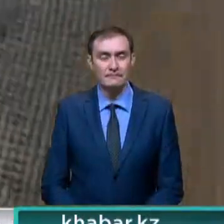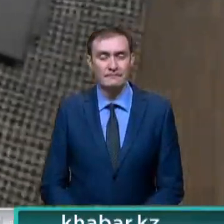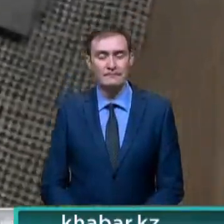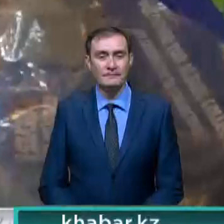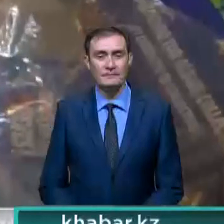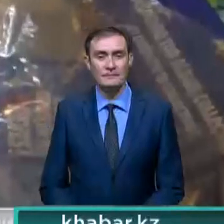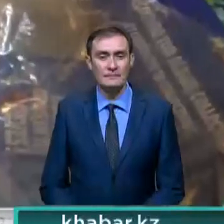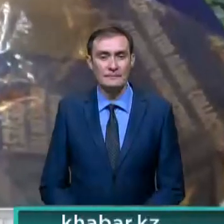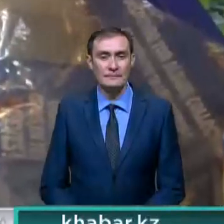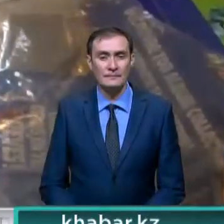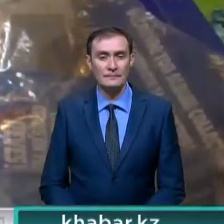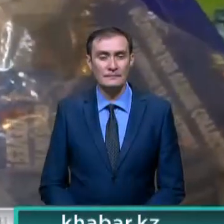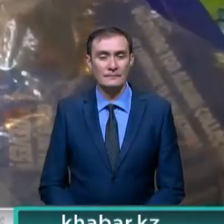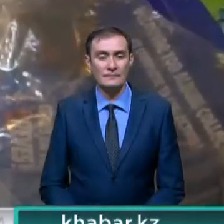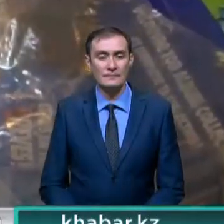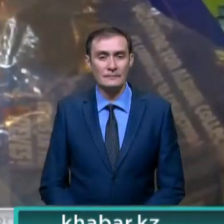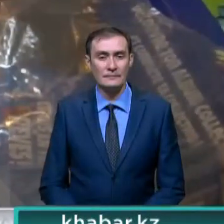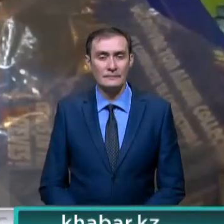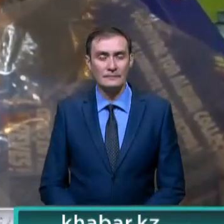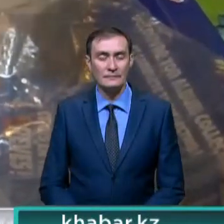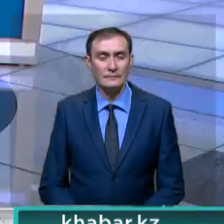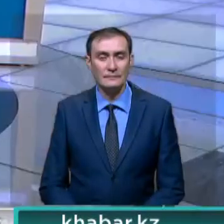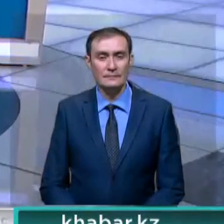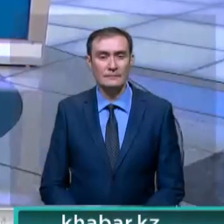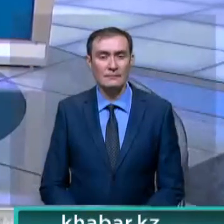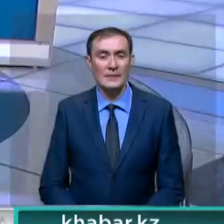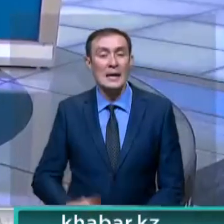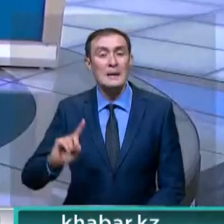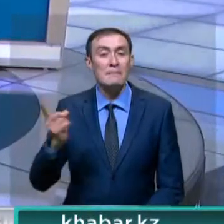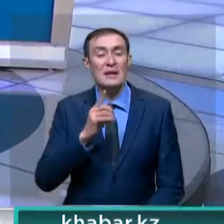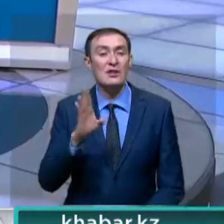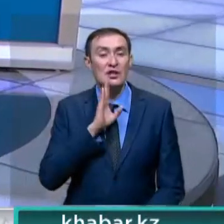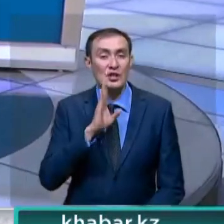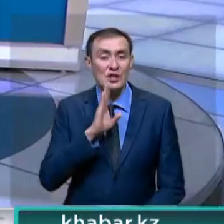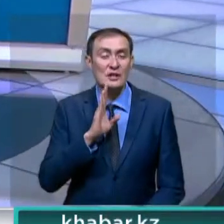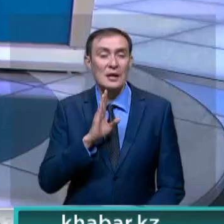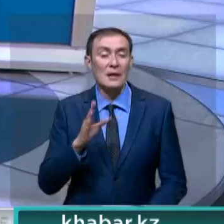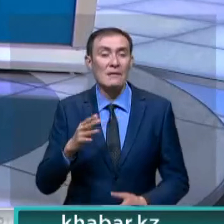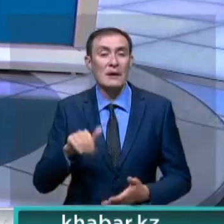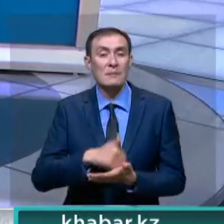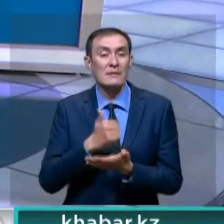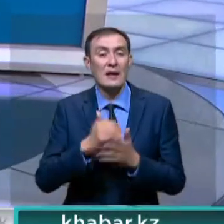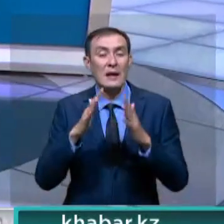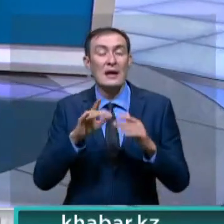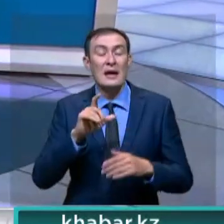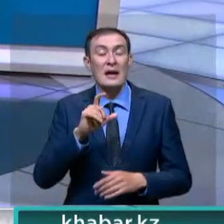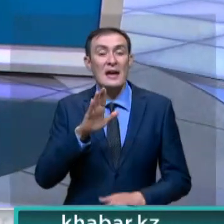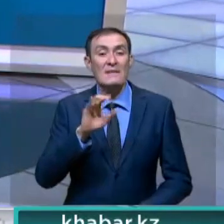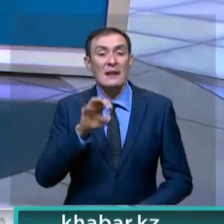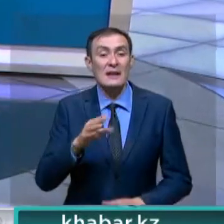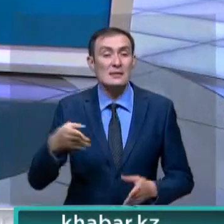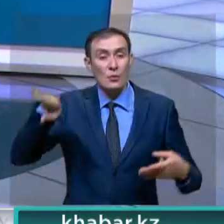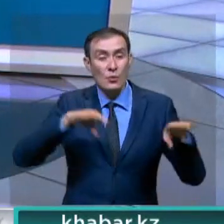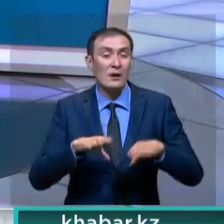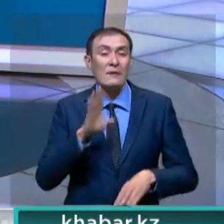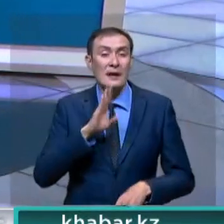Сыздыкова, Руслан Умиржан. Итоги дня. Франция. Первая в мире женщина, покорившая базовый лагерь Эвереста без ног,